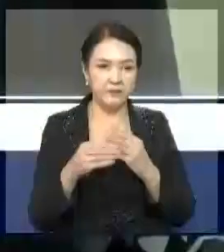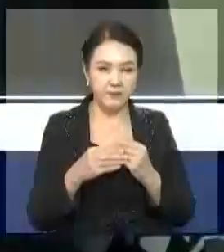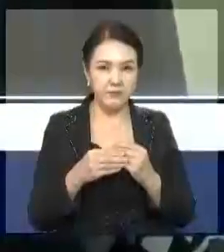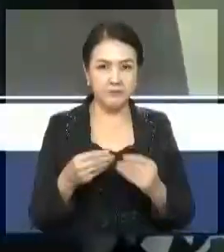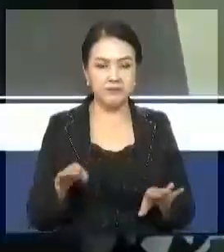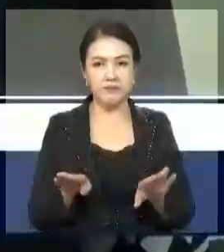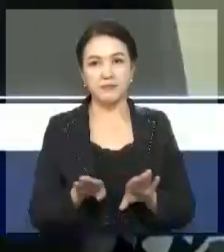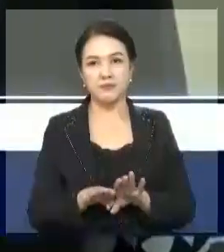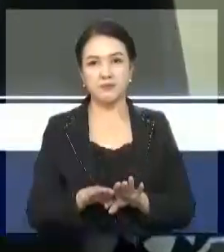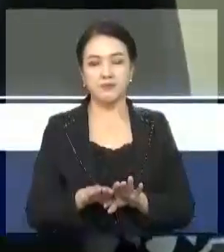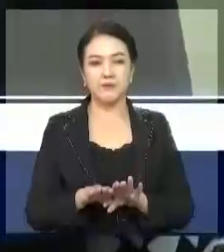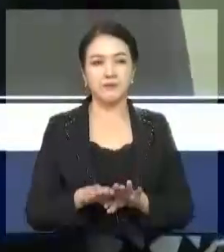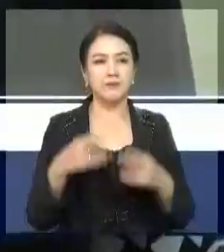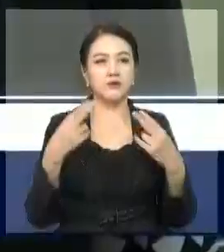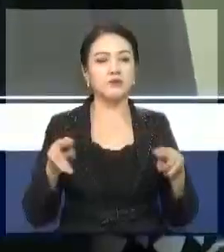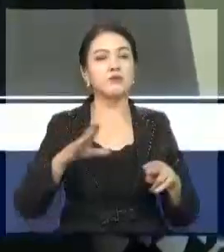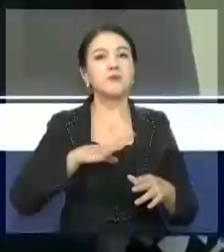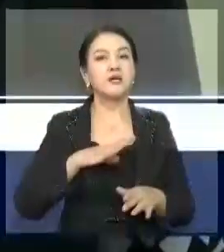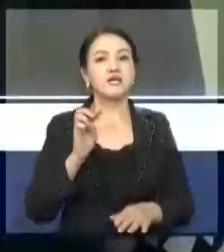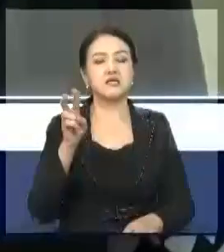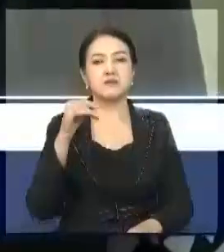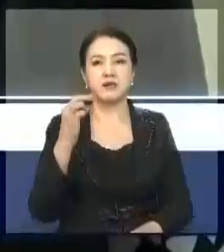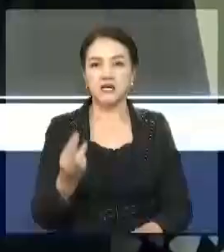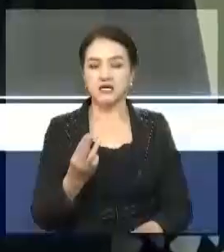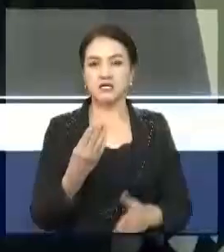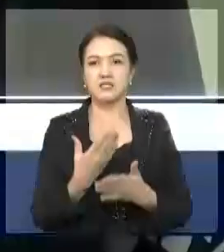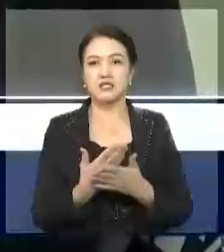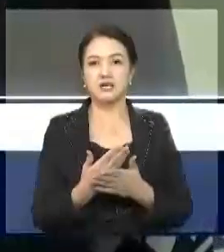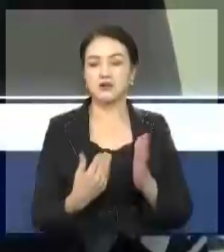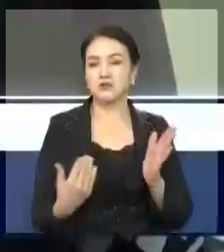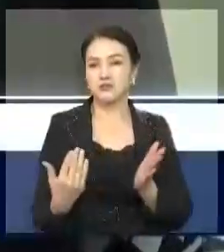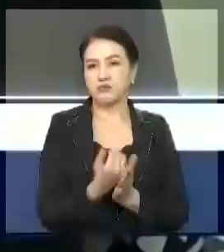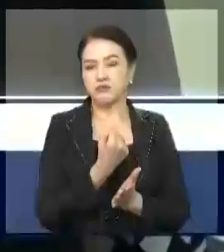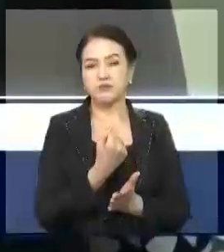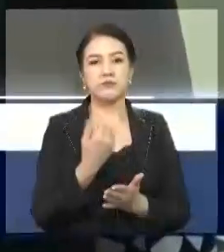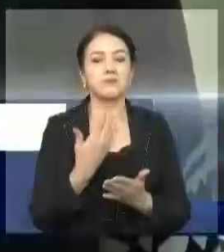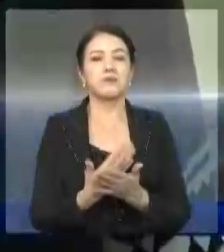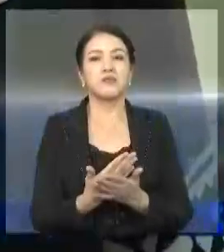Осындай клуб болып, Димаштың жетістіктерін,